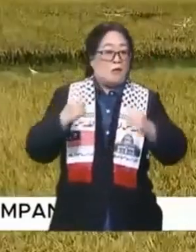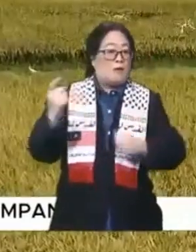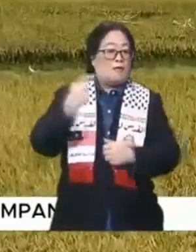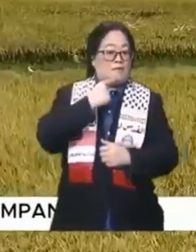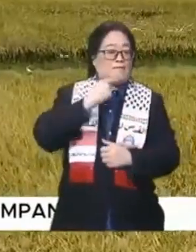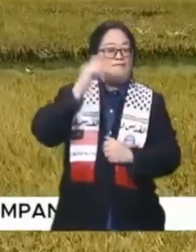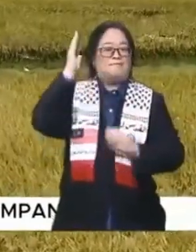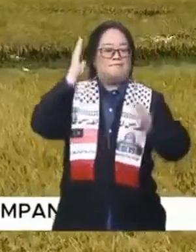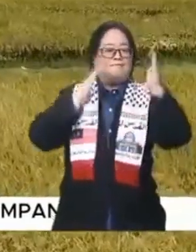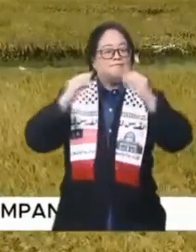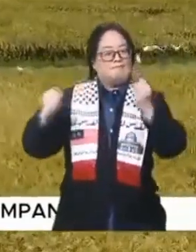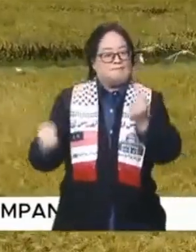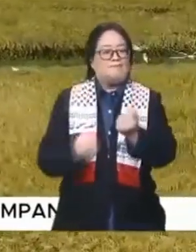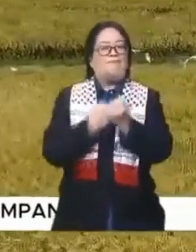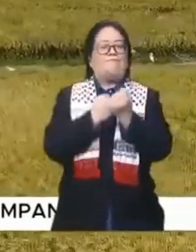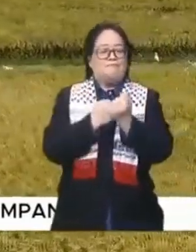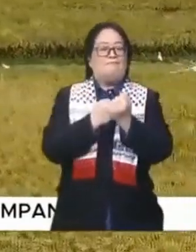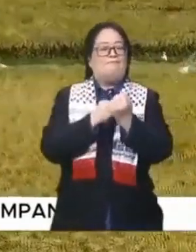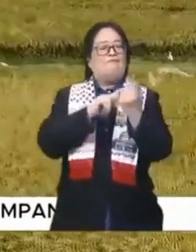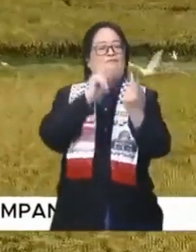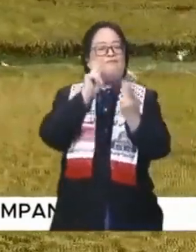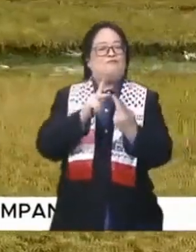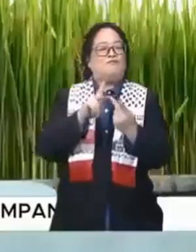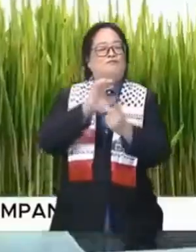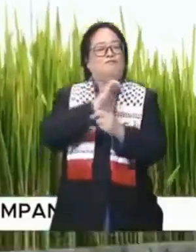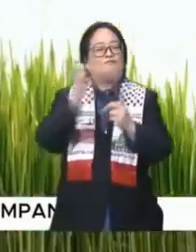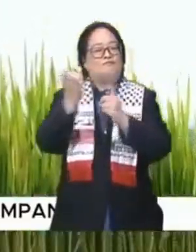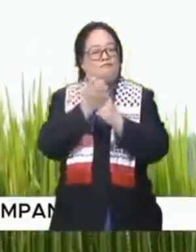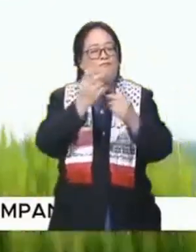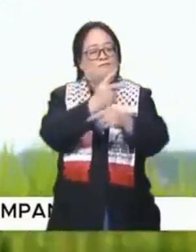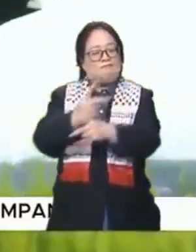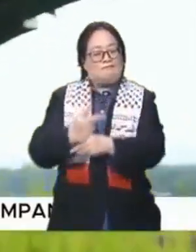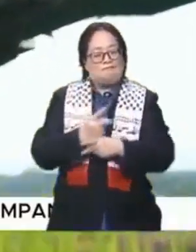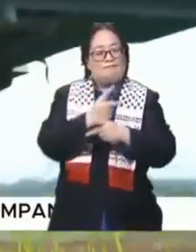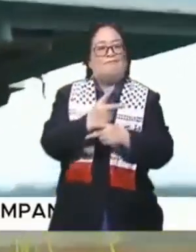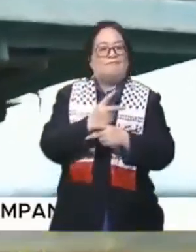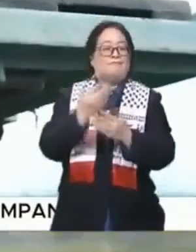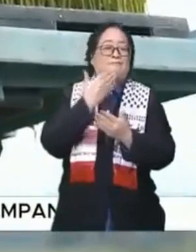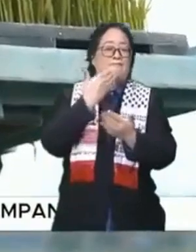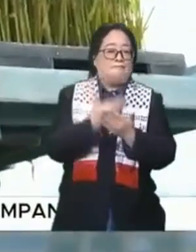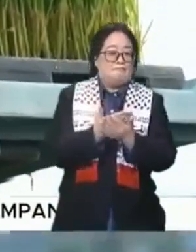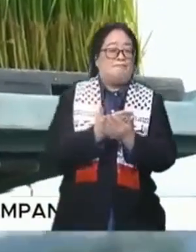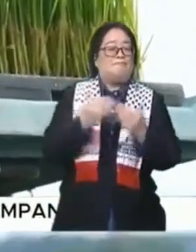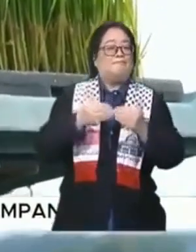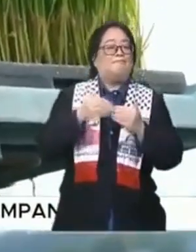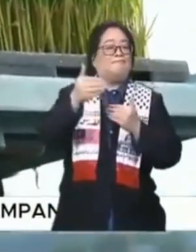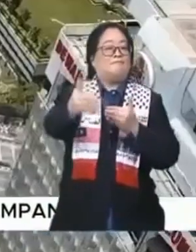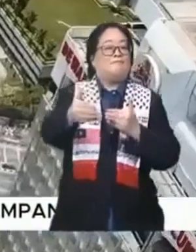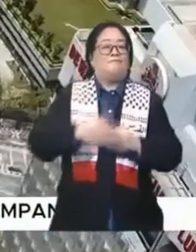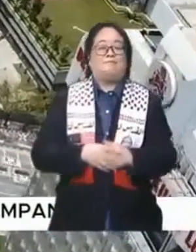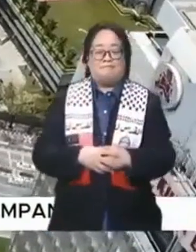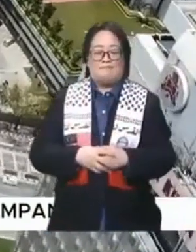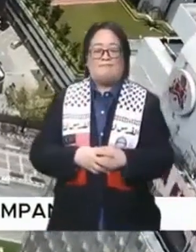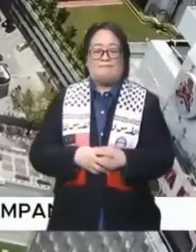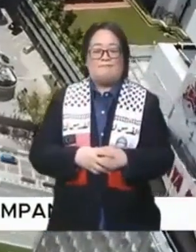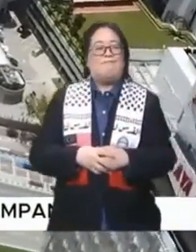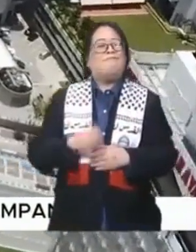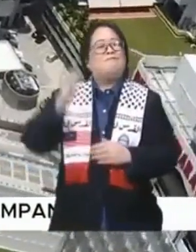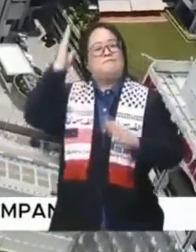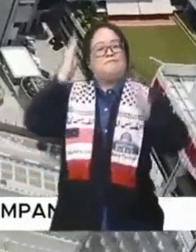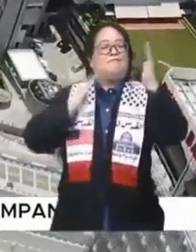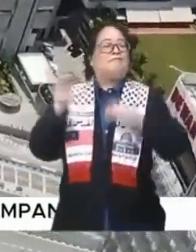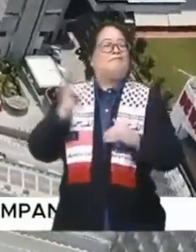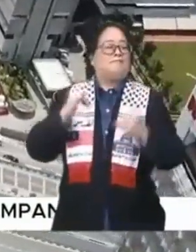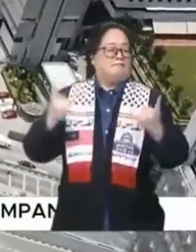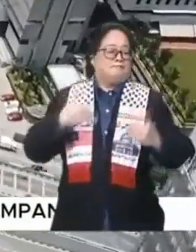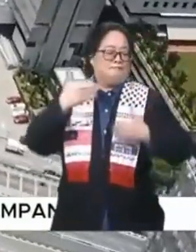berkary am untuk menjamin alam sekitar yang baik bagi jangka Masa panjang Selain itu Malaysia